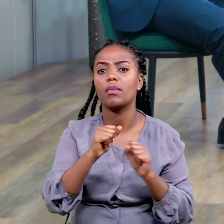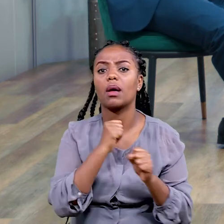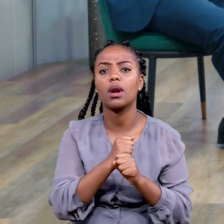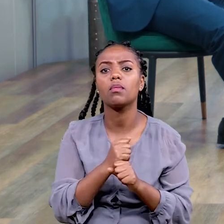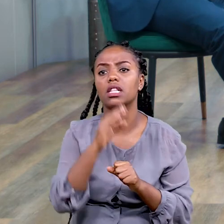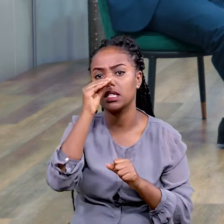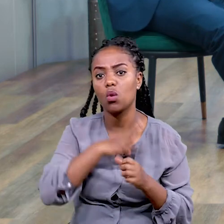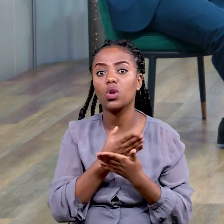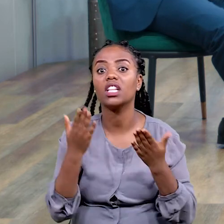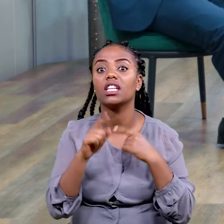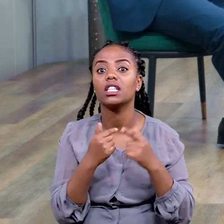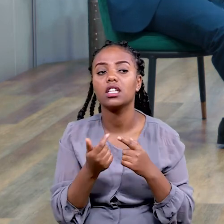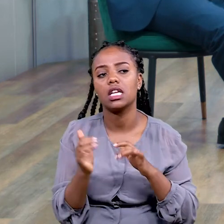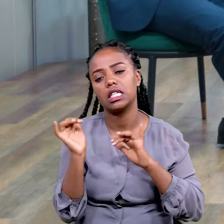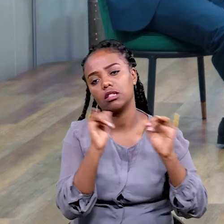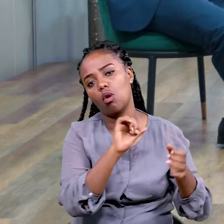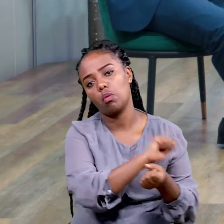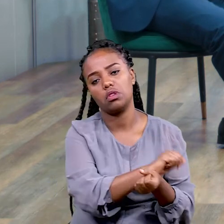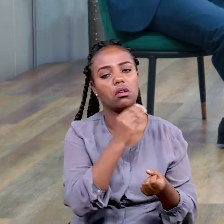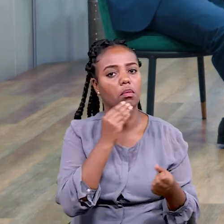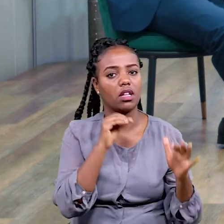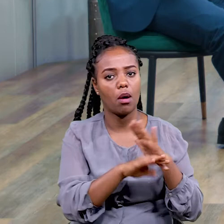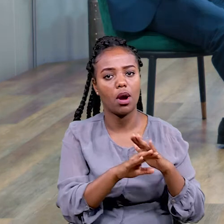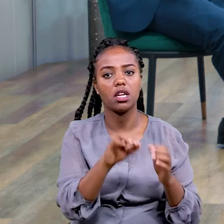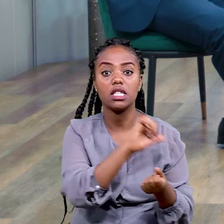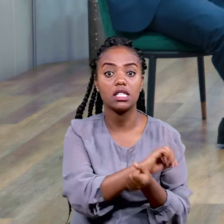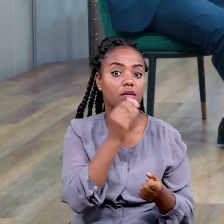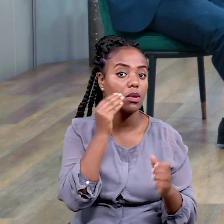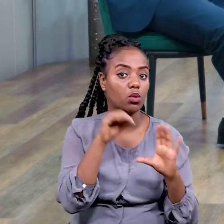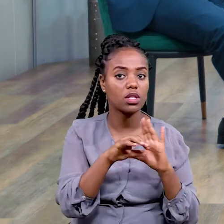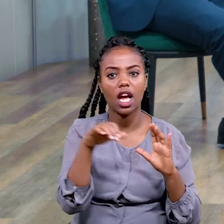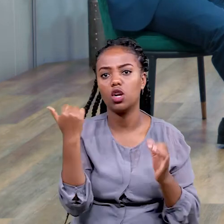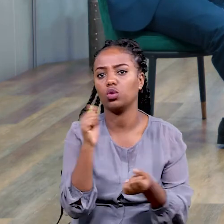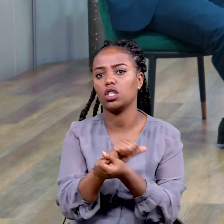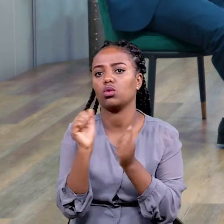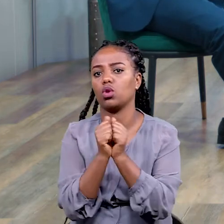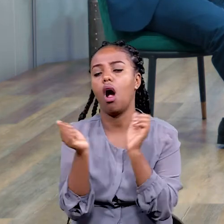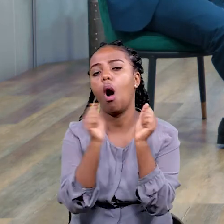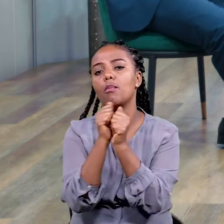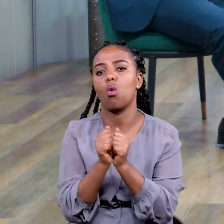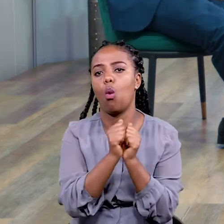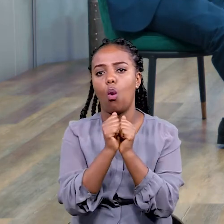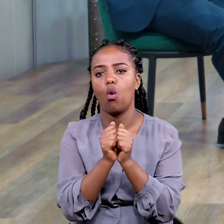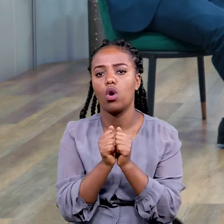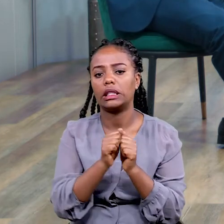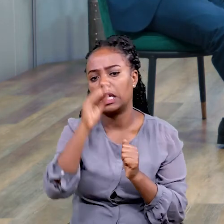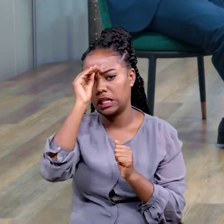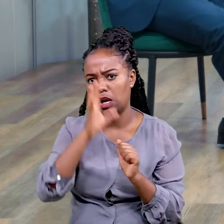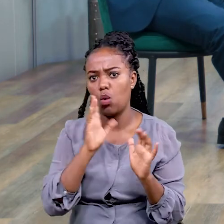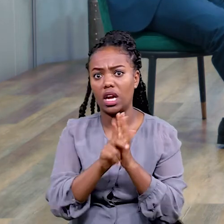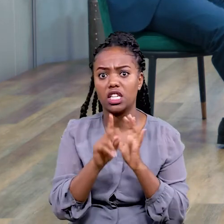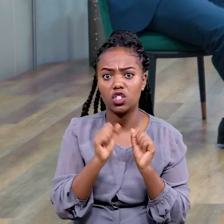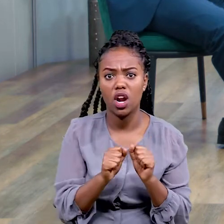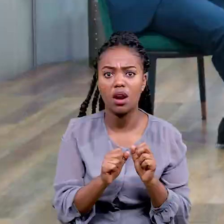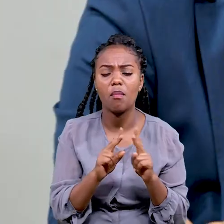ሰውየው የት ሂድ? ስለዚህ ወደ ማረሚያ ቤት ነው የሚሄድ። ማረሚያ ቤት ውስጥ ከሌሎች ታራሚዎች ጋር አብሮ እንትን ይላል። ሰው ሊገድሉ ይችላሉ።